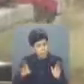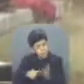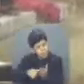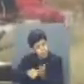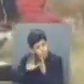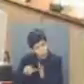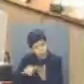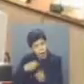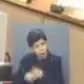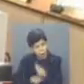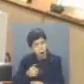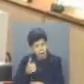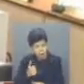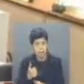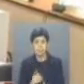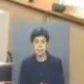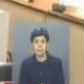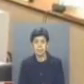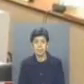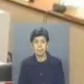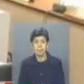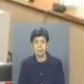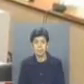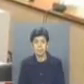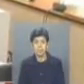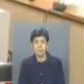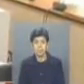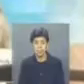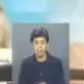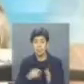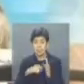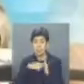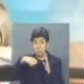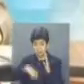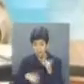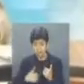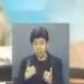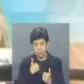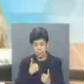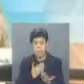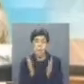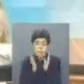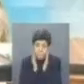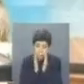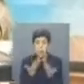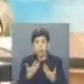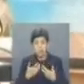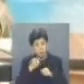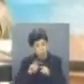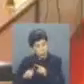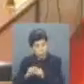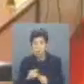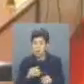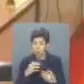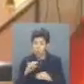ดาห์นี้ค่ะเช่นเดียวกับที่จังหวัดนครราชสีมาล่าสุดมีโรงแป้งและลานมันเข้าร่วมโครงการแล้ว28แ